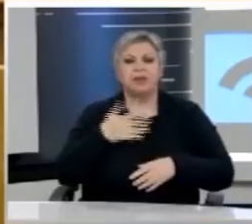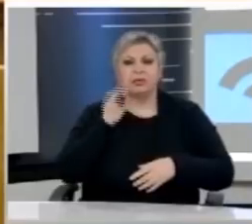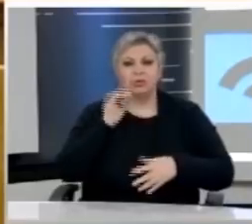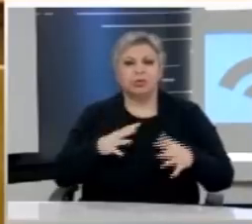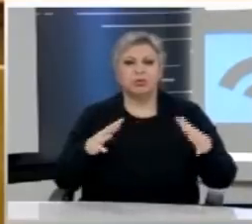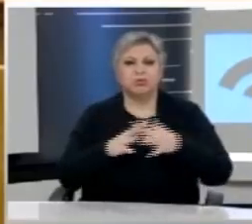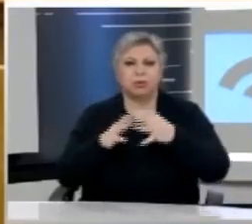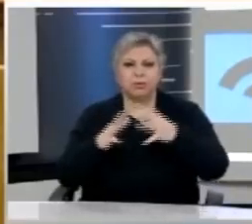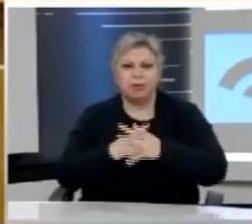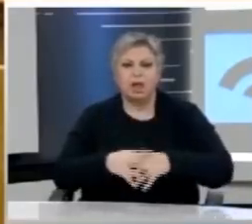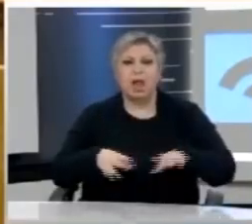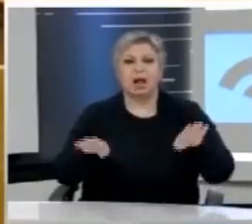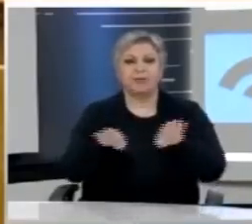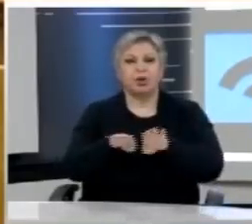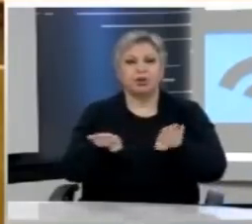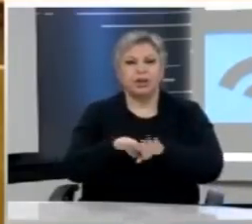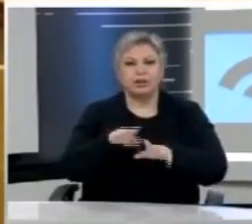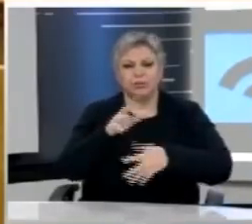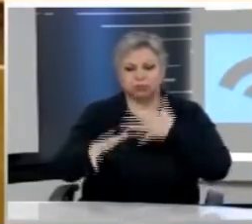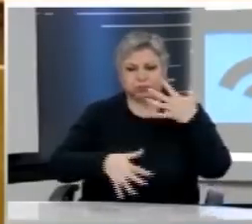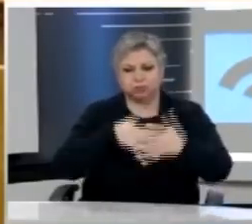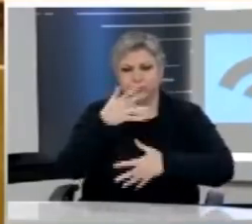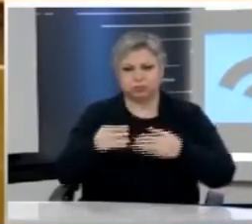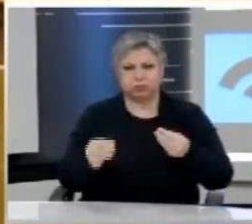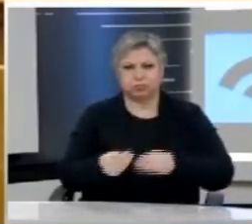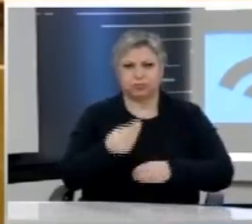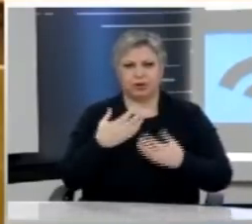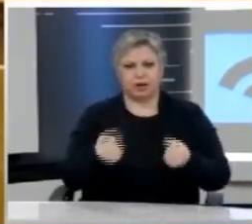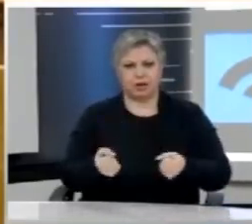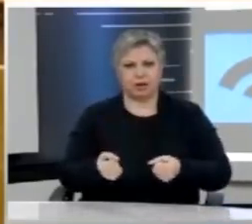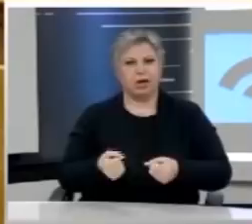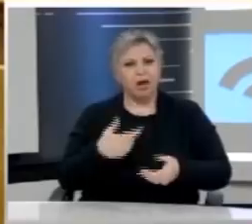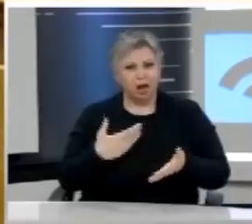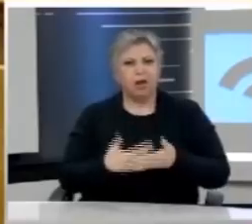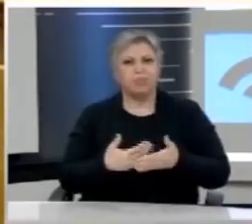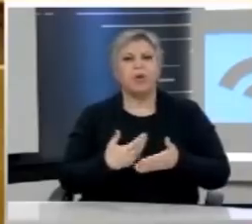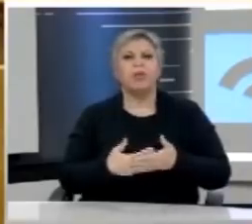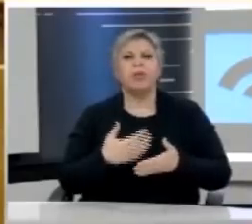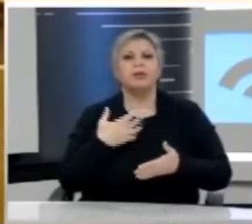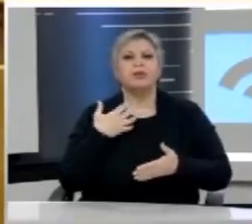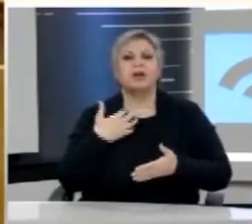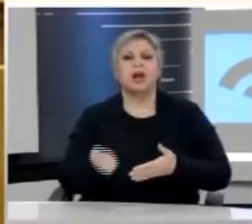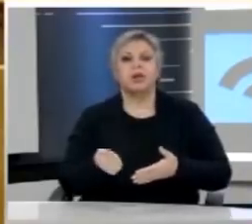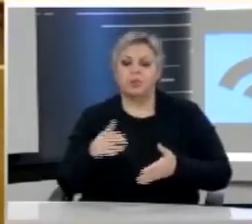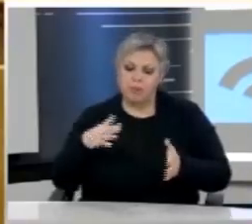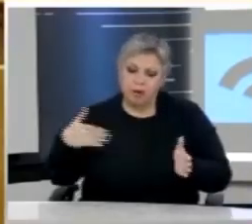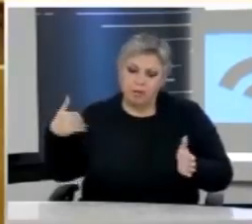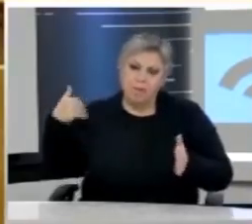αποσταθεροποίησης των συνόρων, όπως αποδεικνύει άλλωστε η αιματοβαμμένη ιστορική διαδρομή